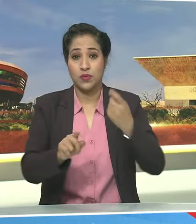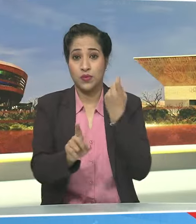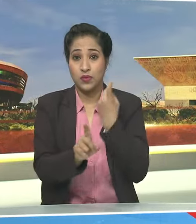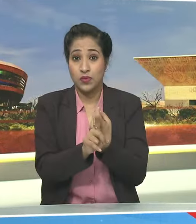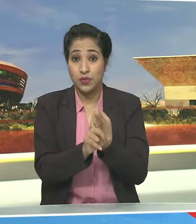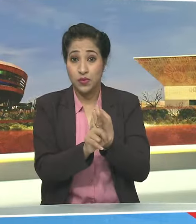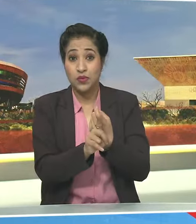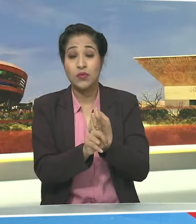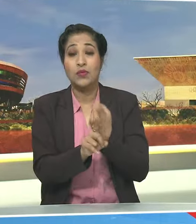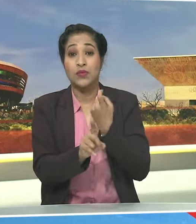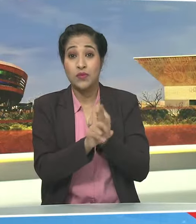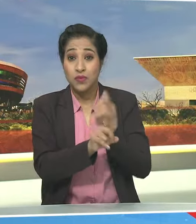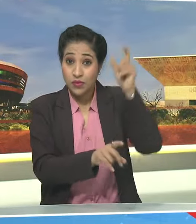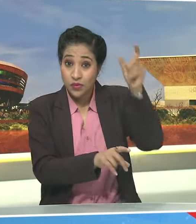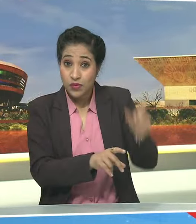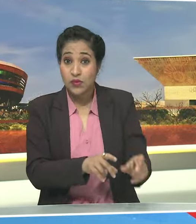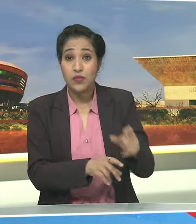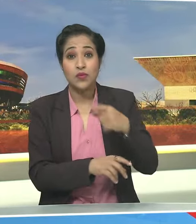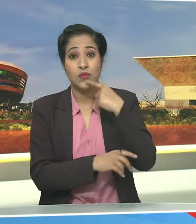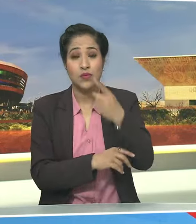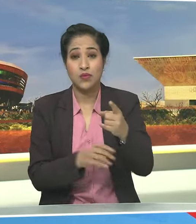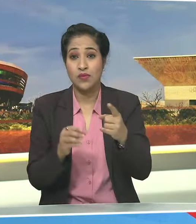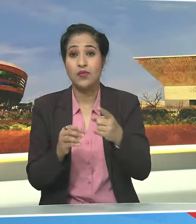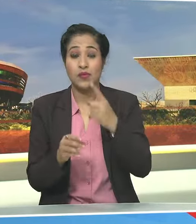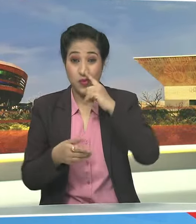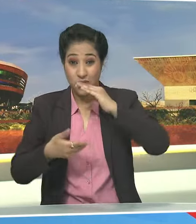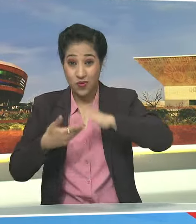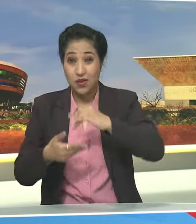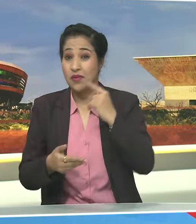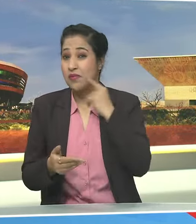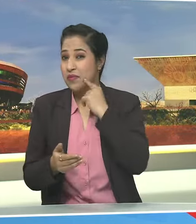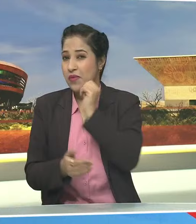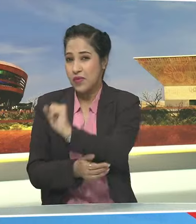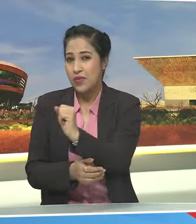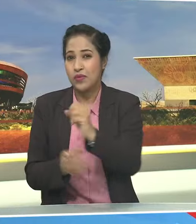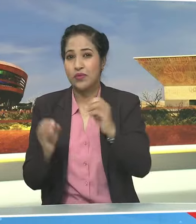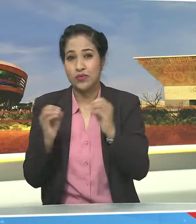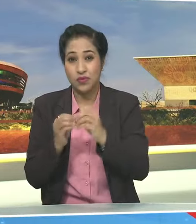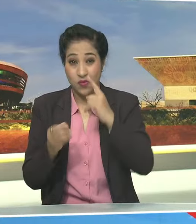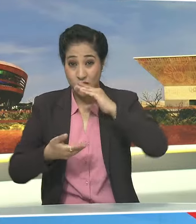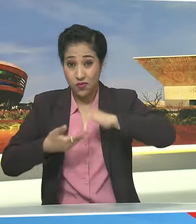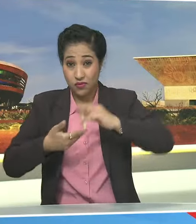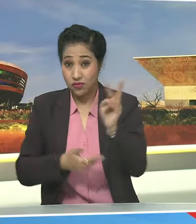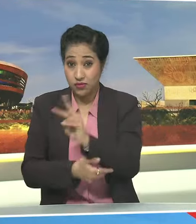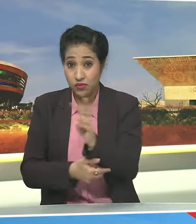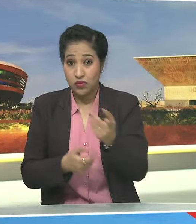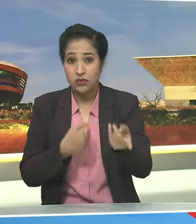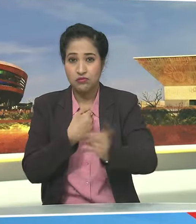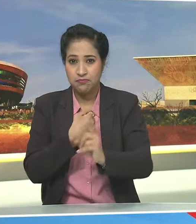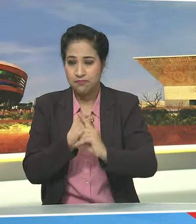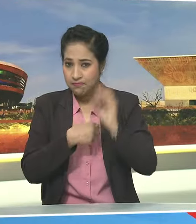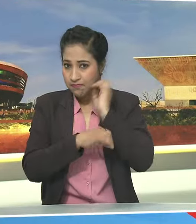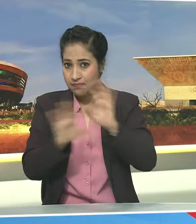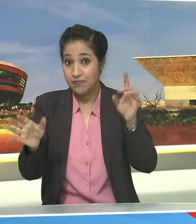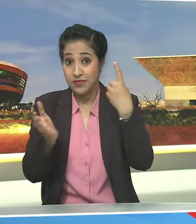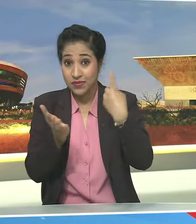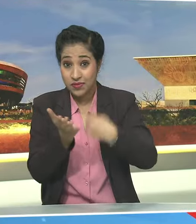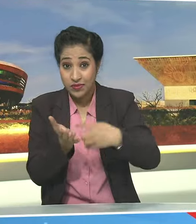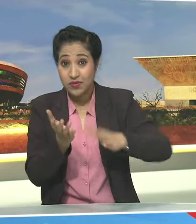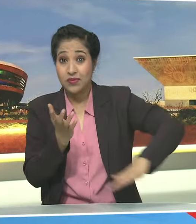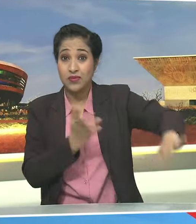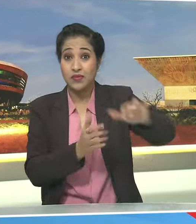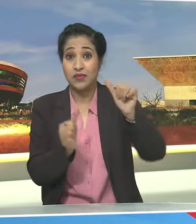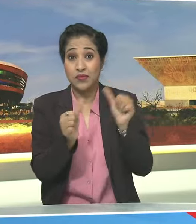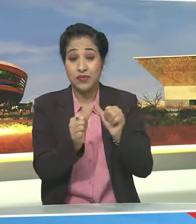कुद्रतुल्लाह ने खान और उनकी बुशरा बीवी को सजा सुनाई और रावलपिंडी के